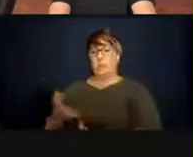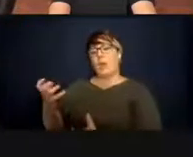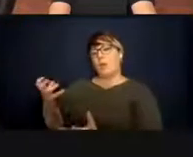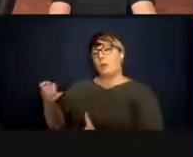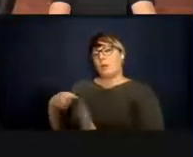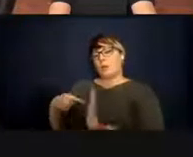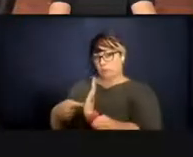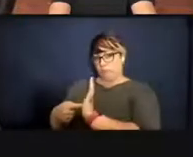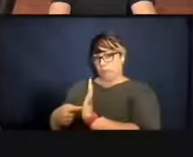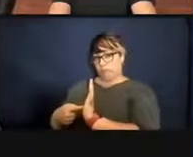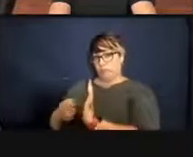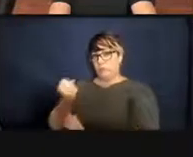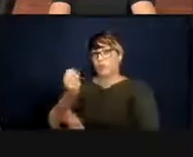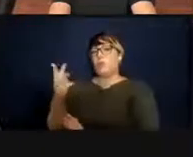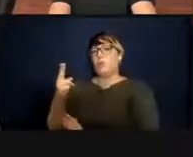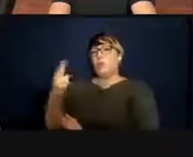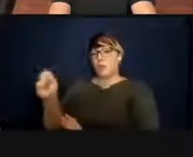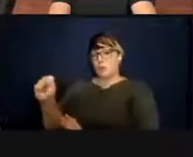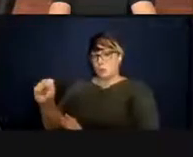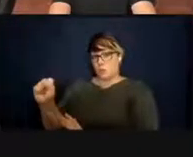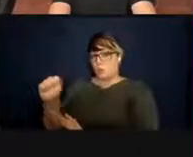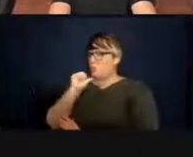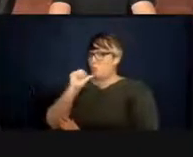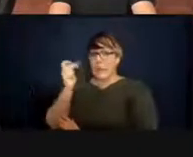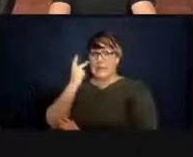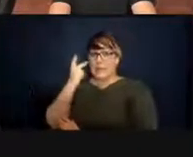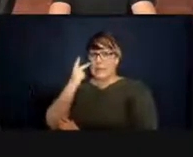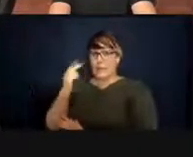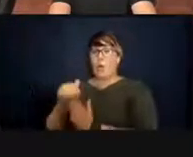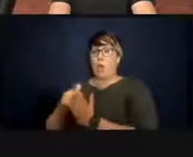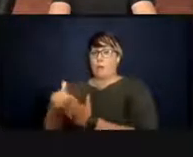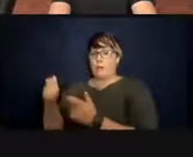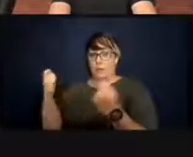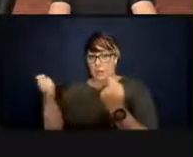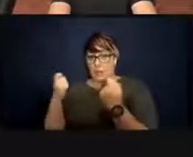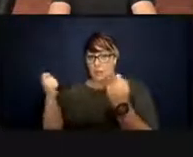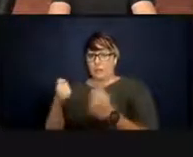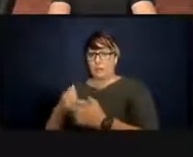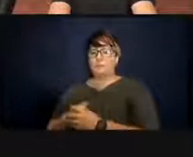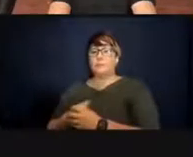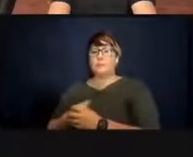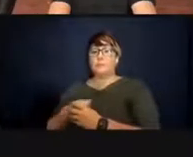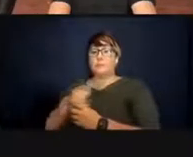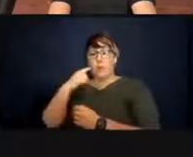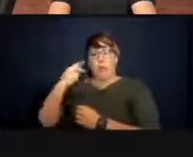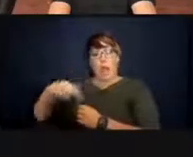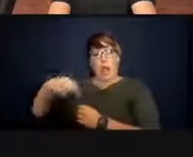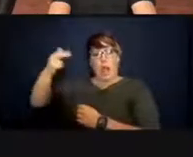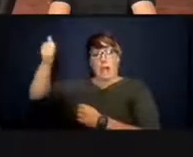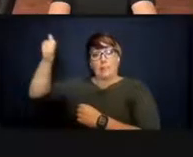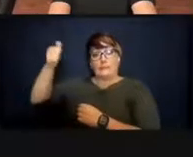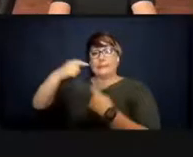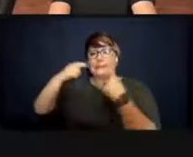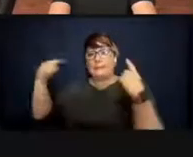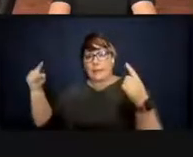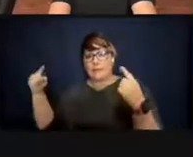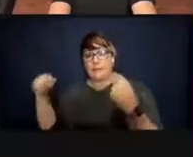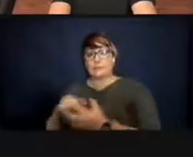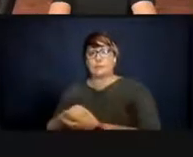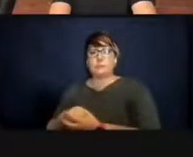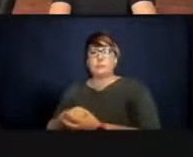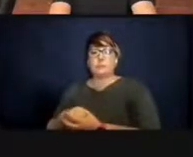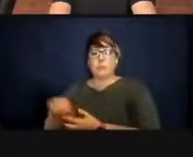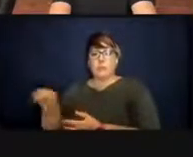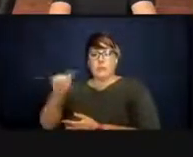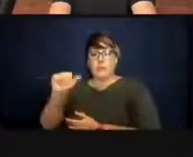hayawafurahishi. Ningependa kuzungumzia baadhi ya shule ambazo kwa kweli huwa hatuzitambui